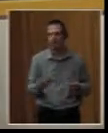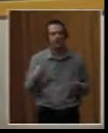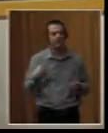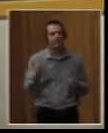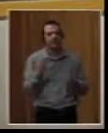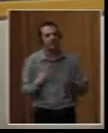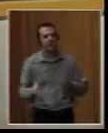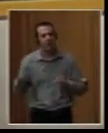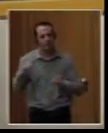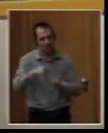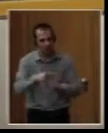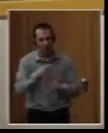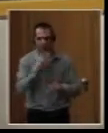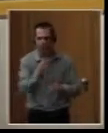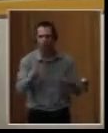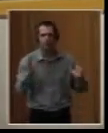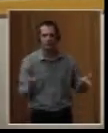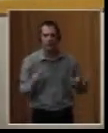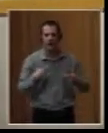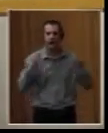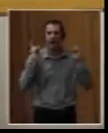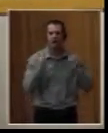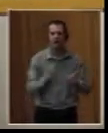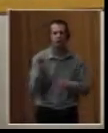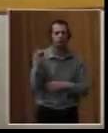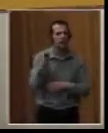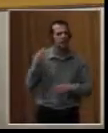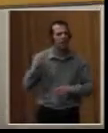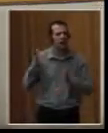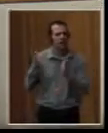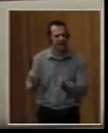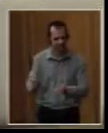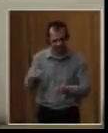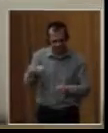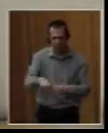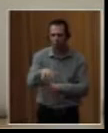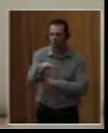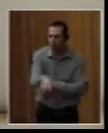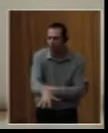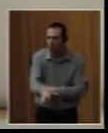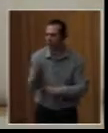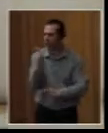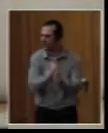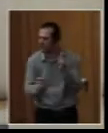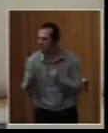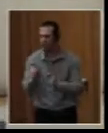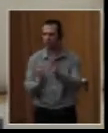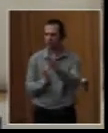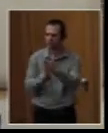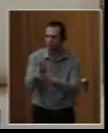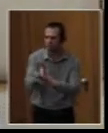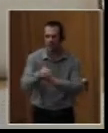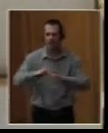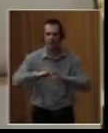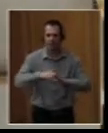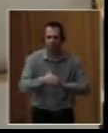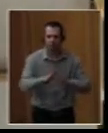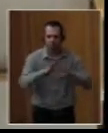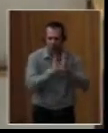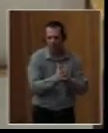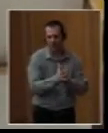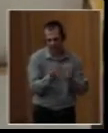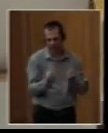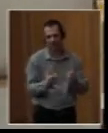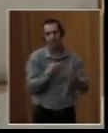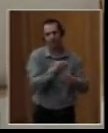τονίσω ότι η απόφαση του Ιδρύματος Ευγενίδη για βελτίωση της προσβασιμότητας των χώρων και των υπηρεσιών μας εναρμονίζει με τη σύμβαση του ΟΗΕ για τα δικαιώματα